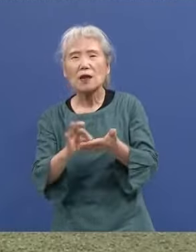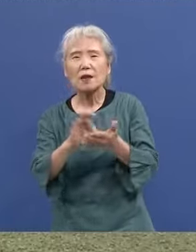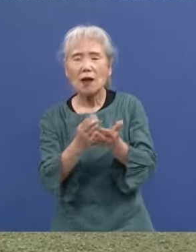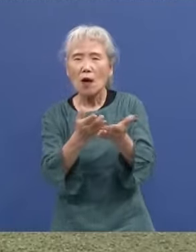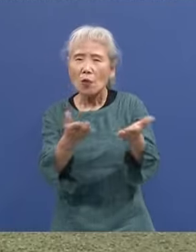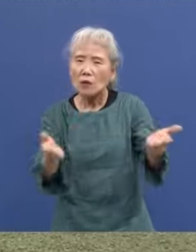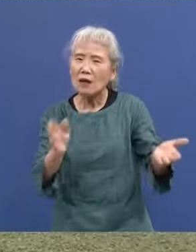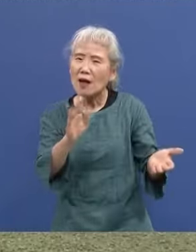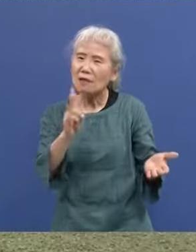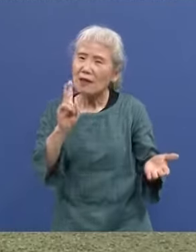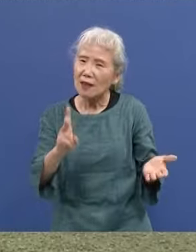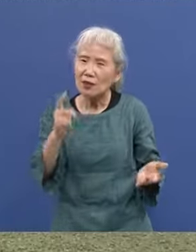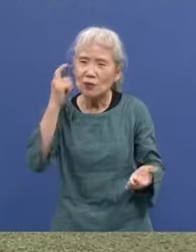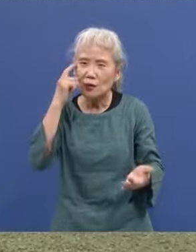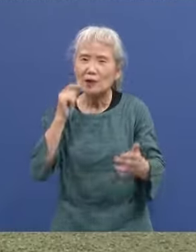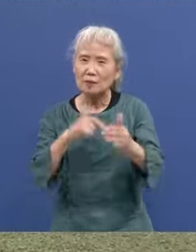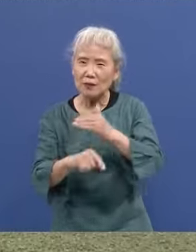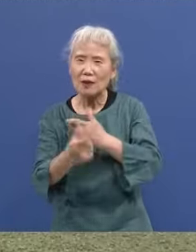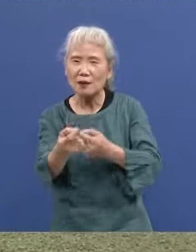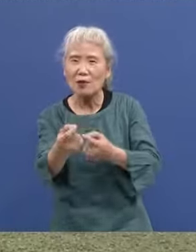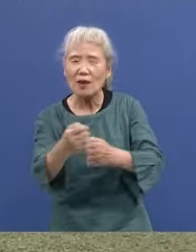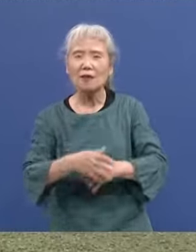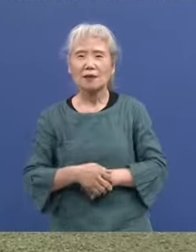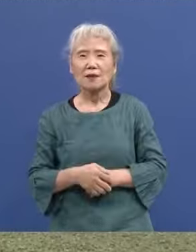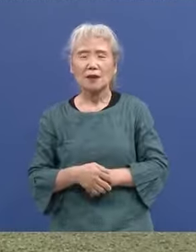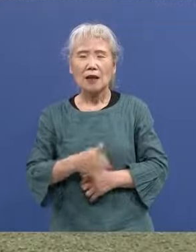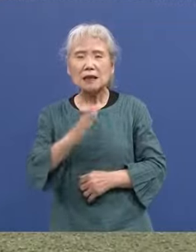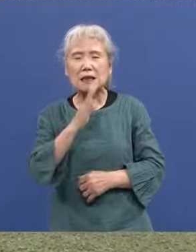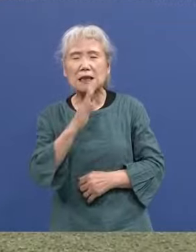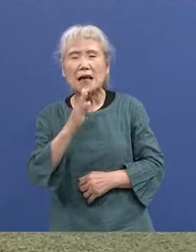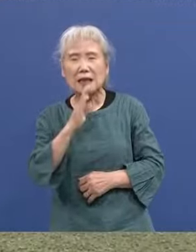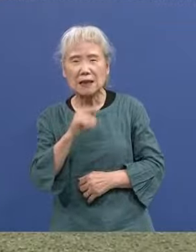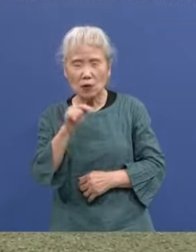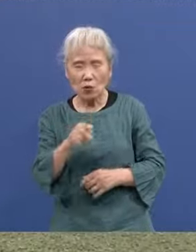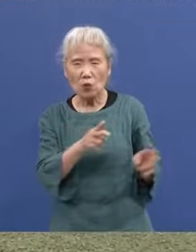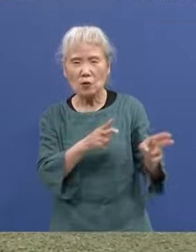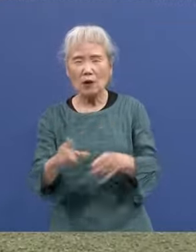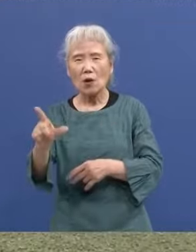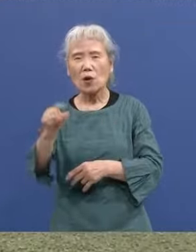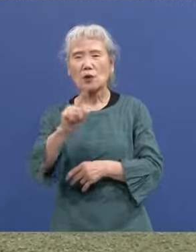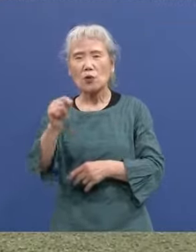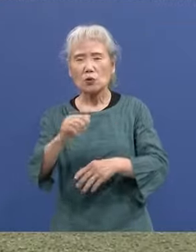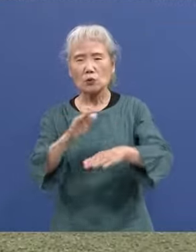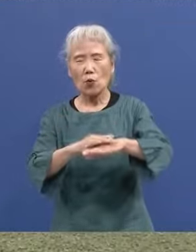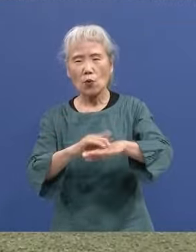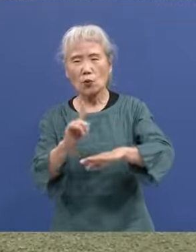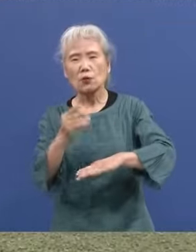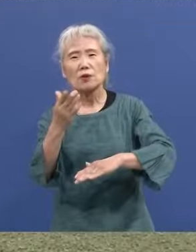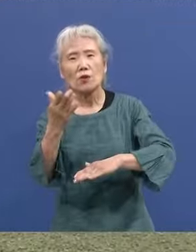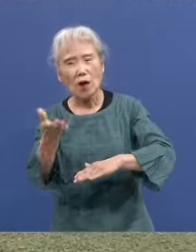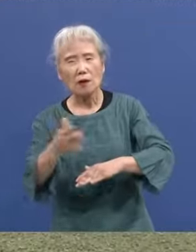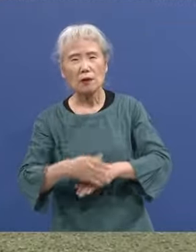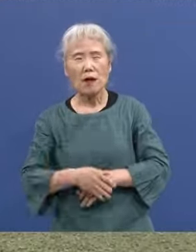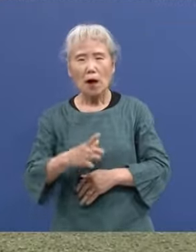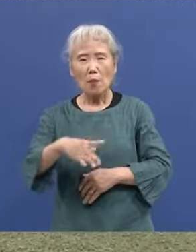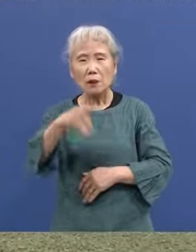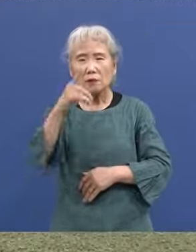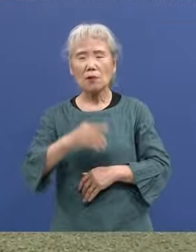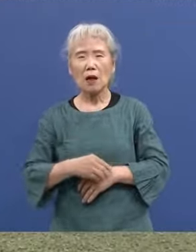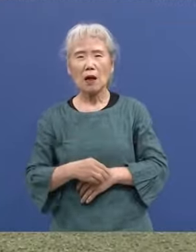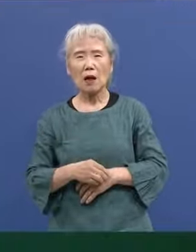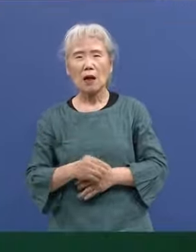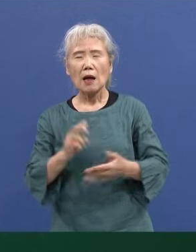お店があるかもしれないということですよね。 はい、 では実際にこの制度を利用するにはどうすればいいんでしょうか。 はい、まずは